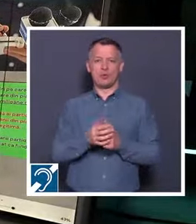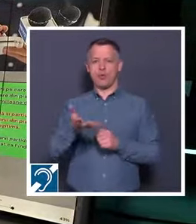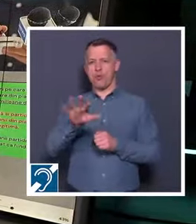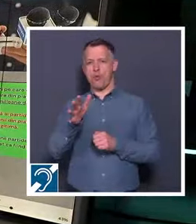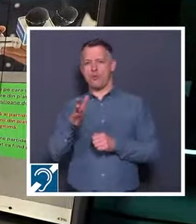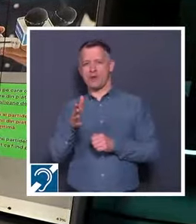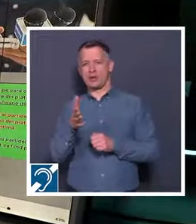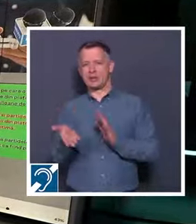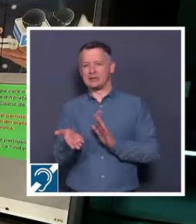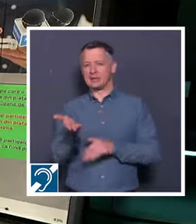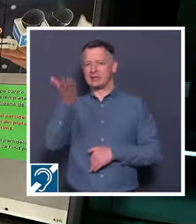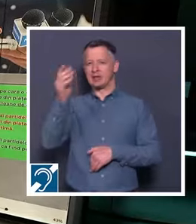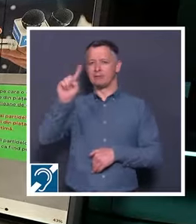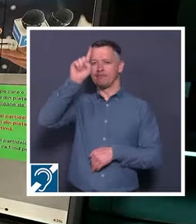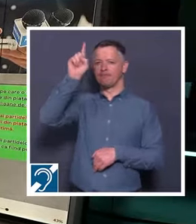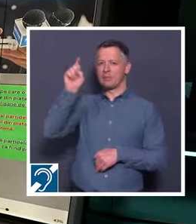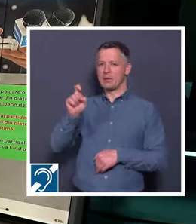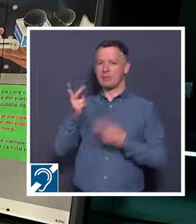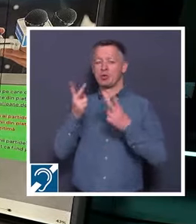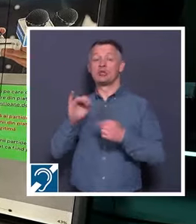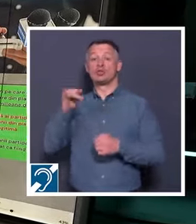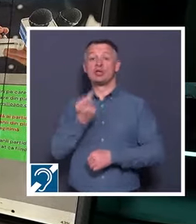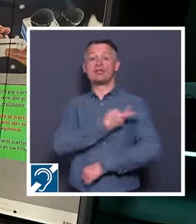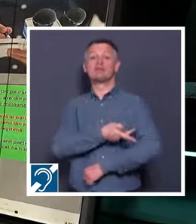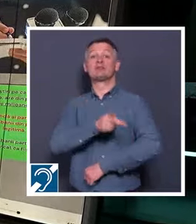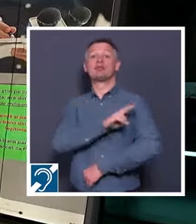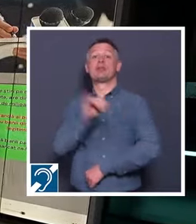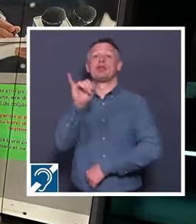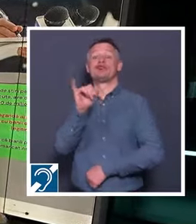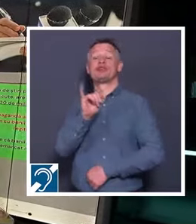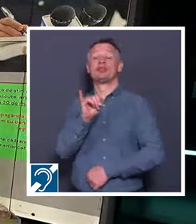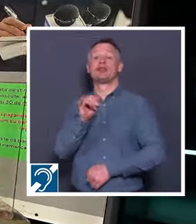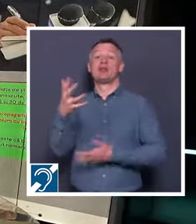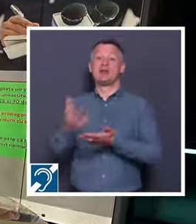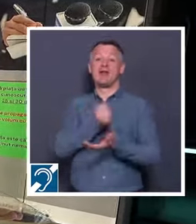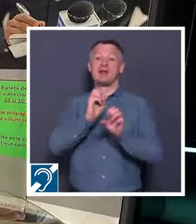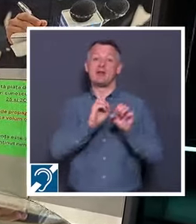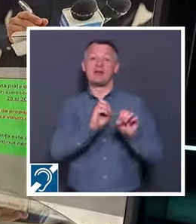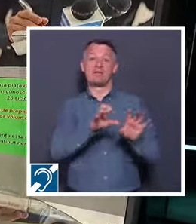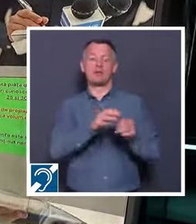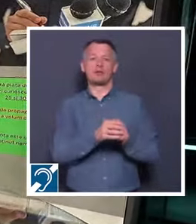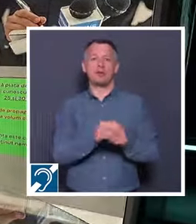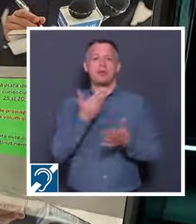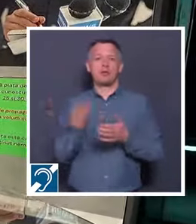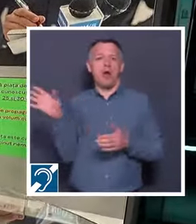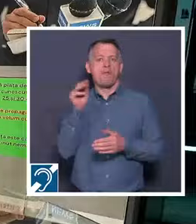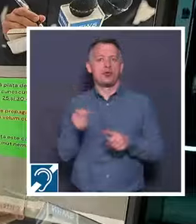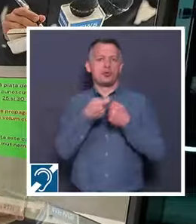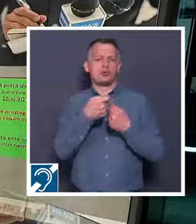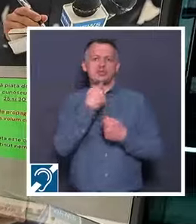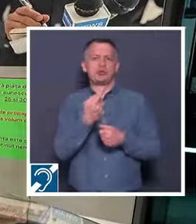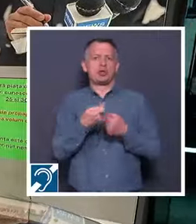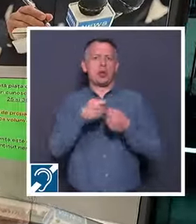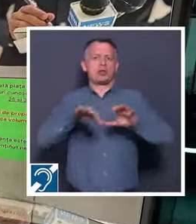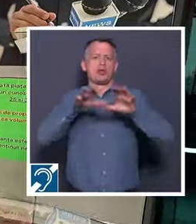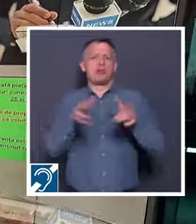ridicat la fileu o temă foarte importantă și responsabilitatea celui care se informează. Pentru că aud de foarte multe ori, toată presa e la fel, toată presa e